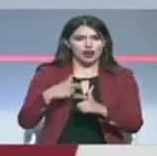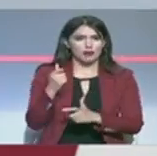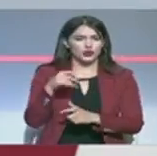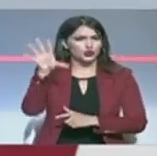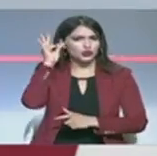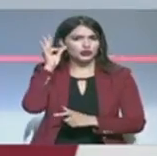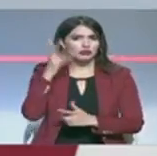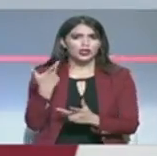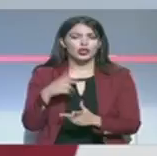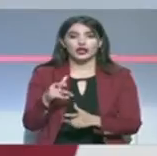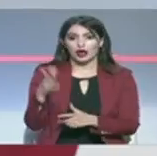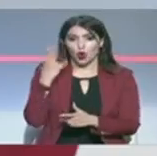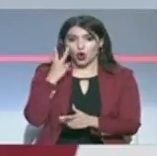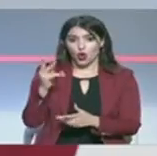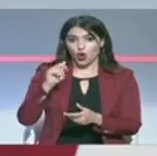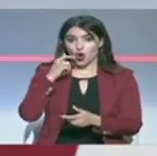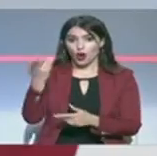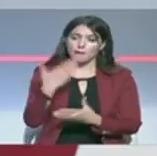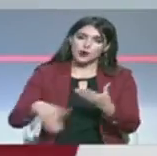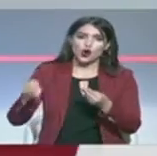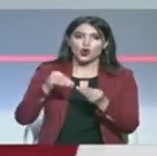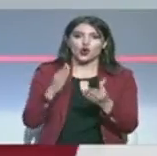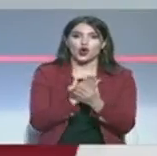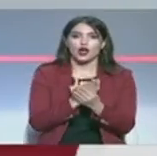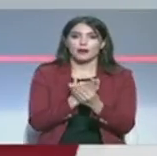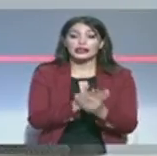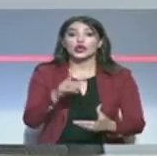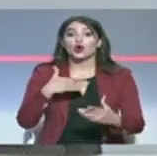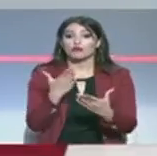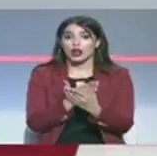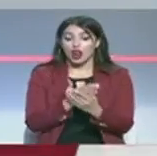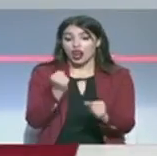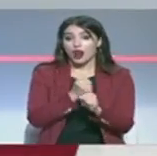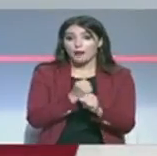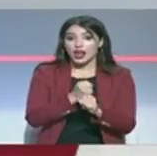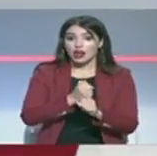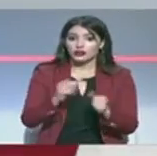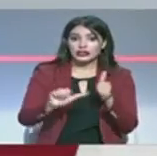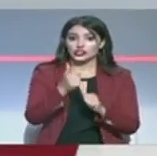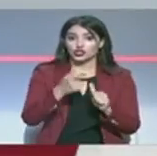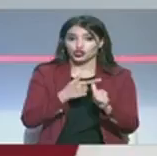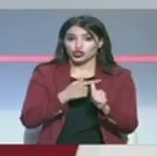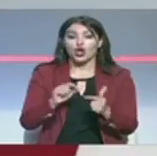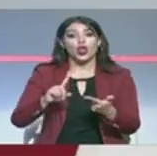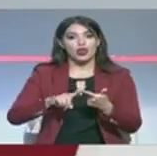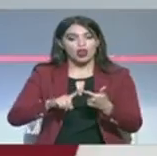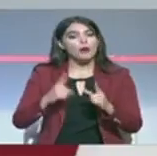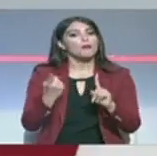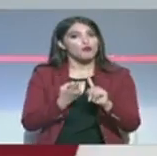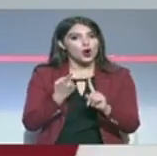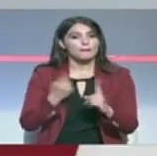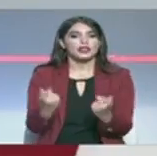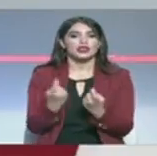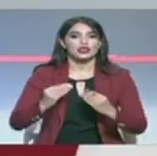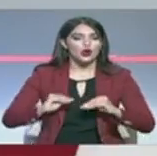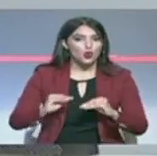التونسيين عبد القادر بودريكا إضافة ملفات أخرى. التشغيل أولوية حينية، وبالنسبة للتكوين أولوية هامة